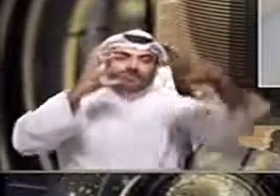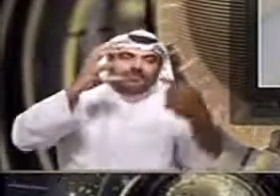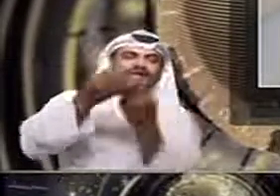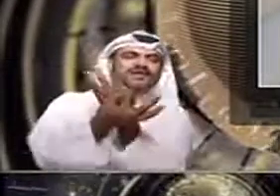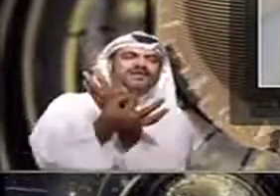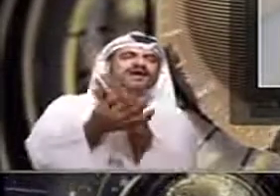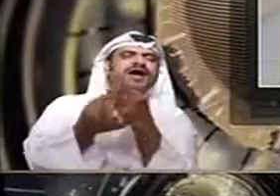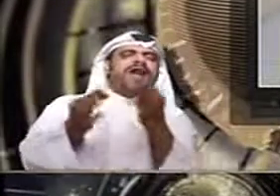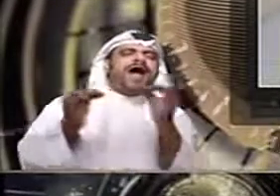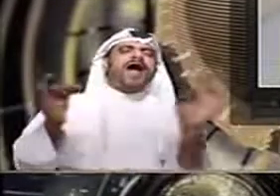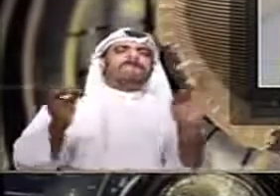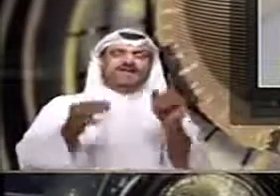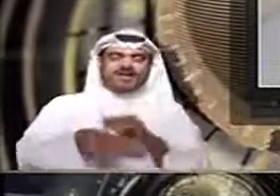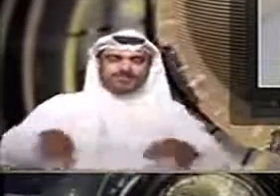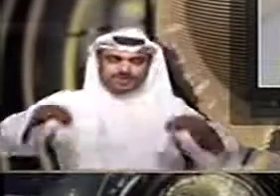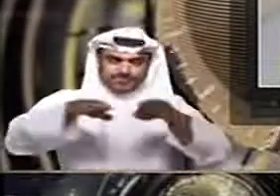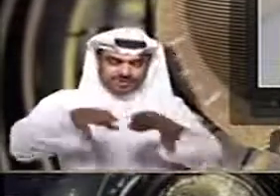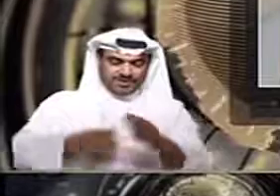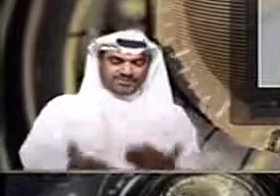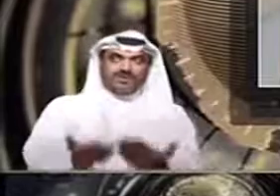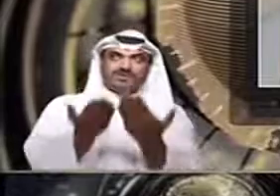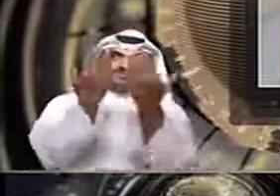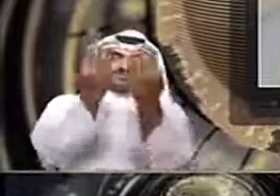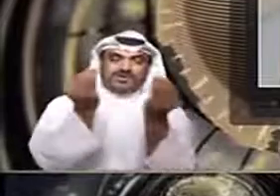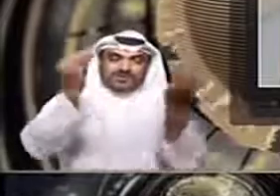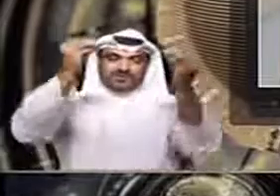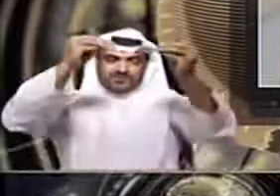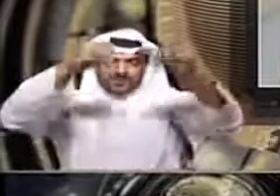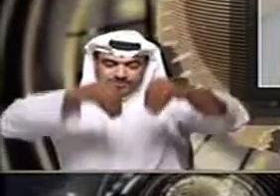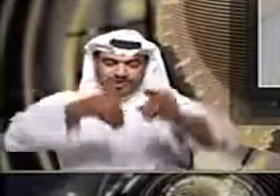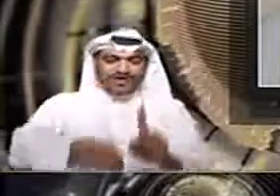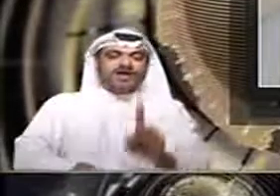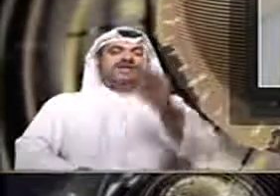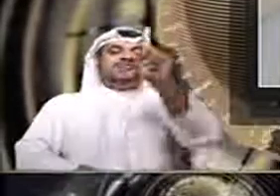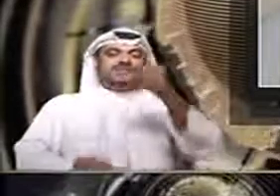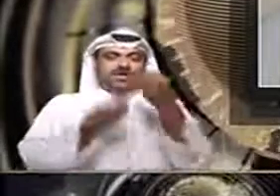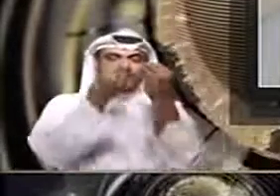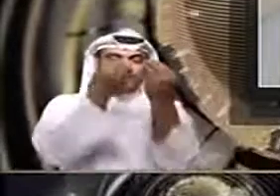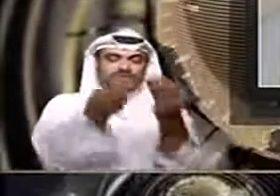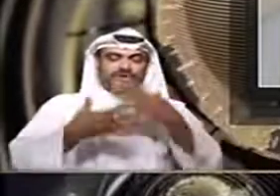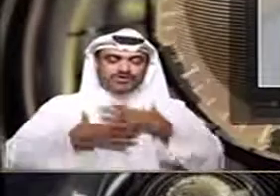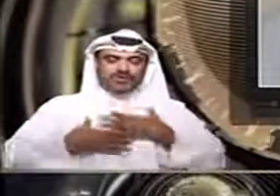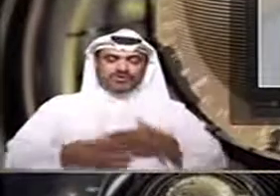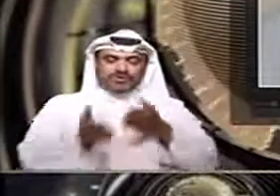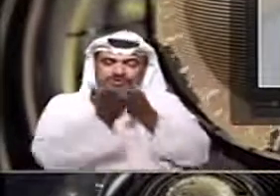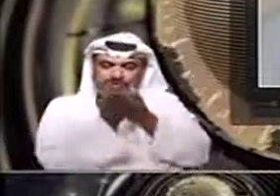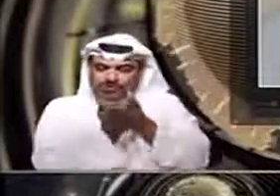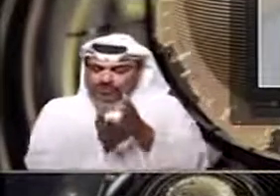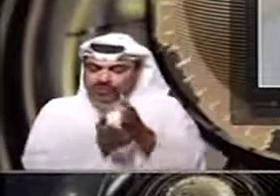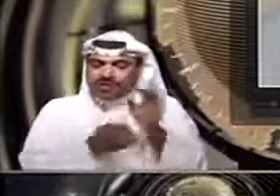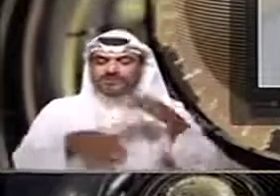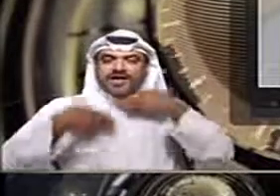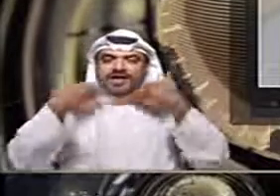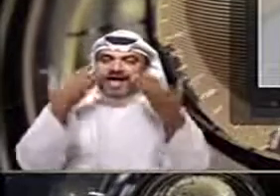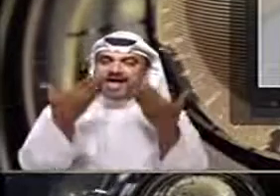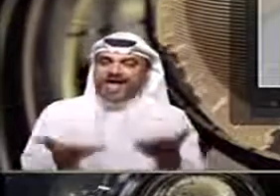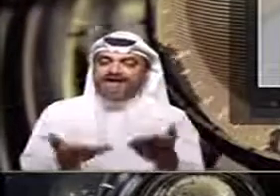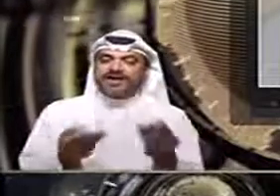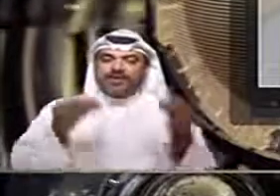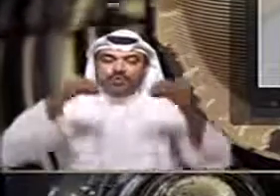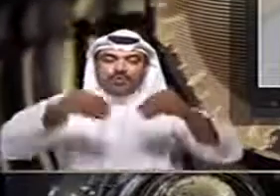المجتمع الدولي بأسره، سائلا سموه حفظه الله الباري جل وعلا أن يسدد خطى الجميع لكل ما فيه خير